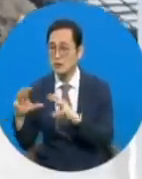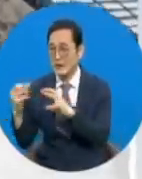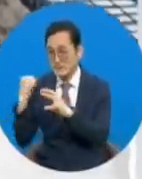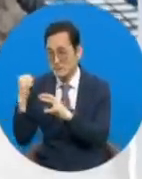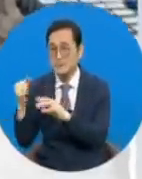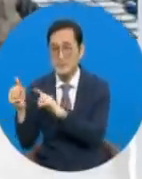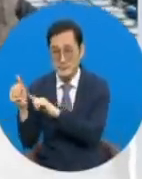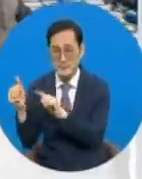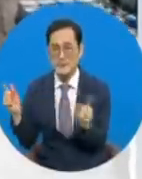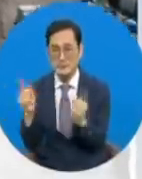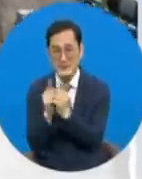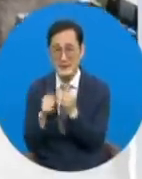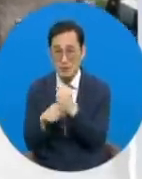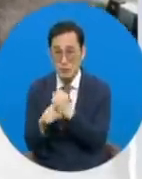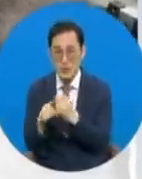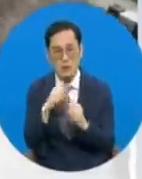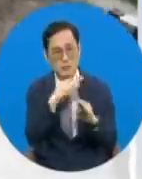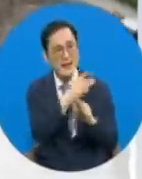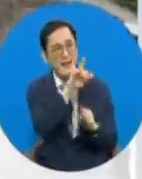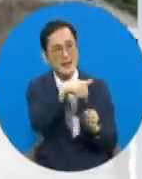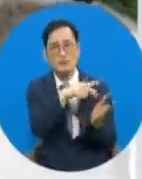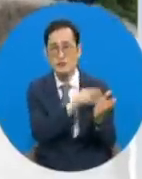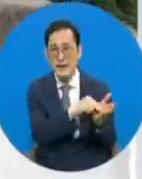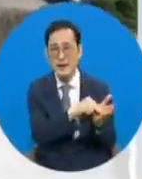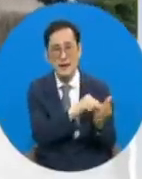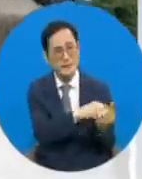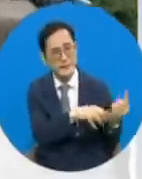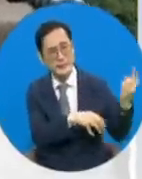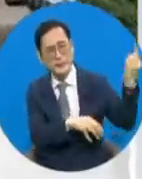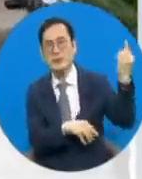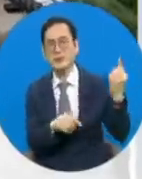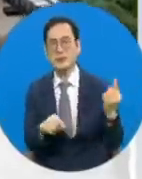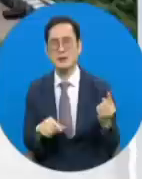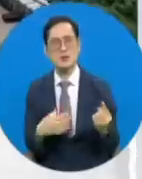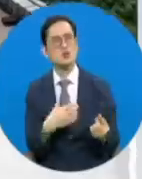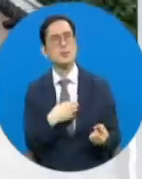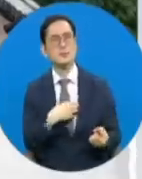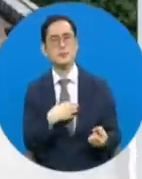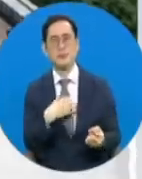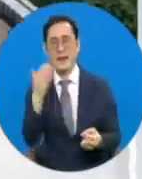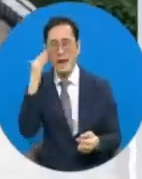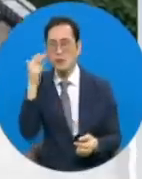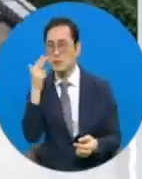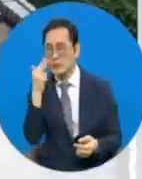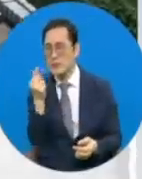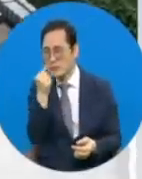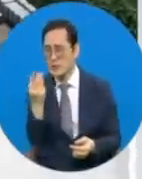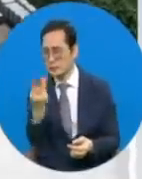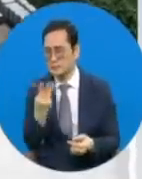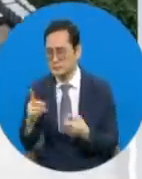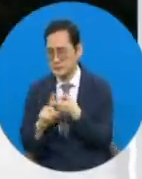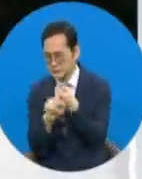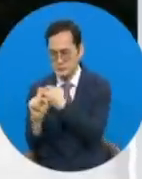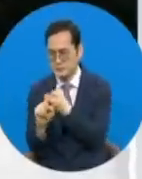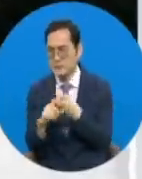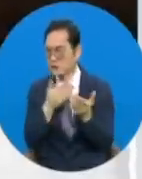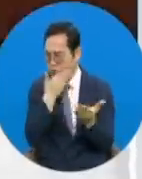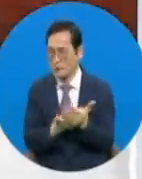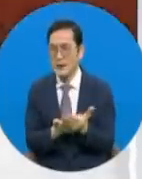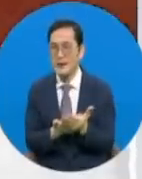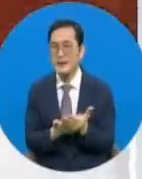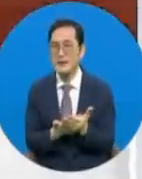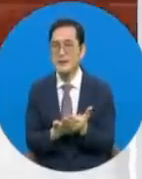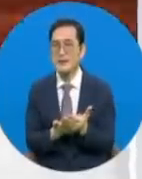아니라 북핵과 미사일에 대한 위협에 대한 이 한국과 미국, 일본에 대한 공동 대응 등에 대한 문제도 굉장히 중요할